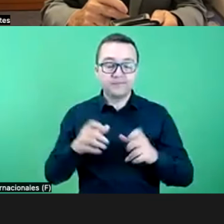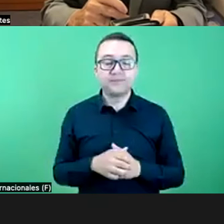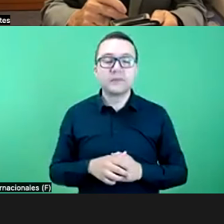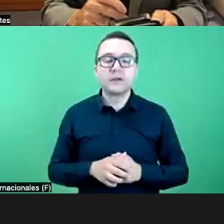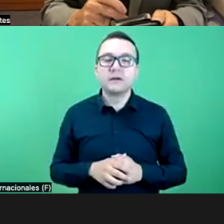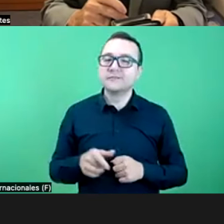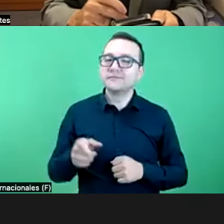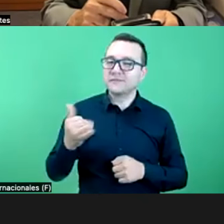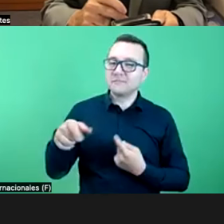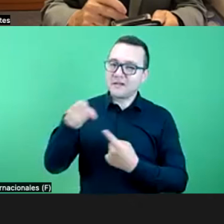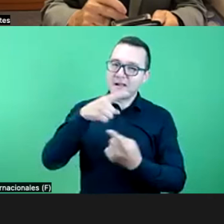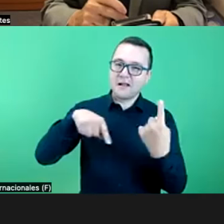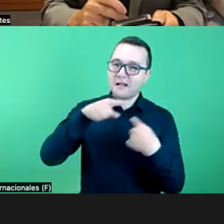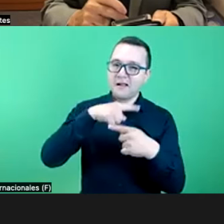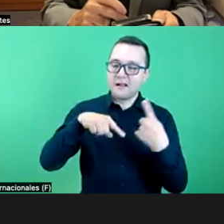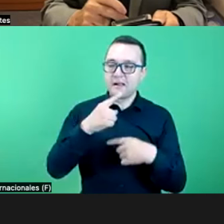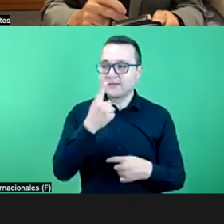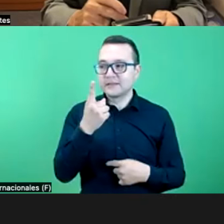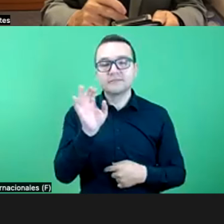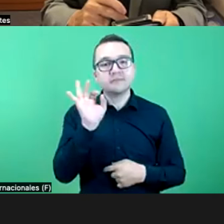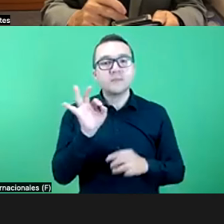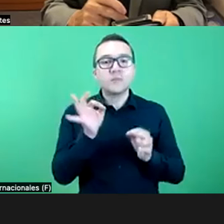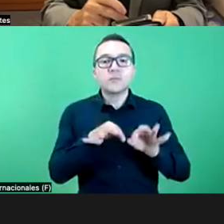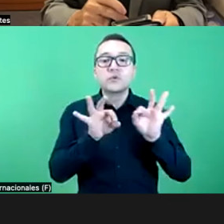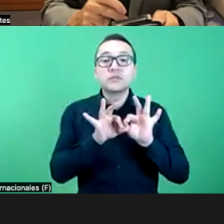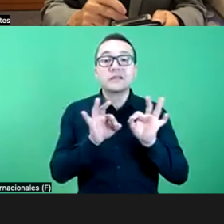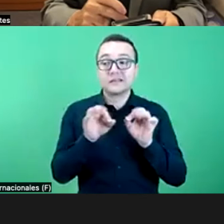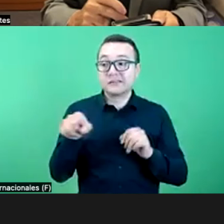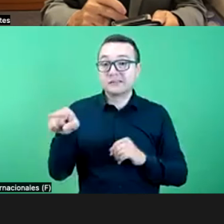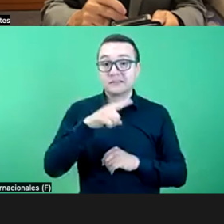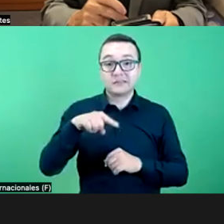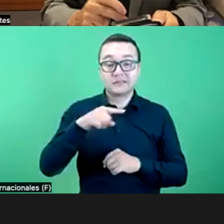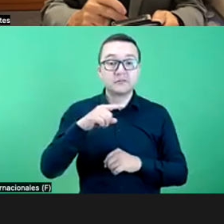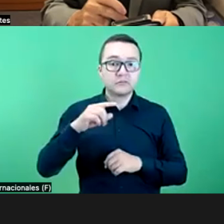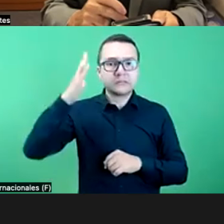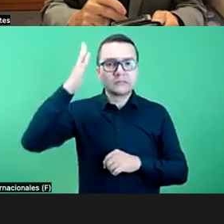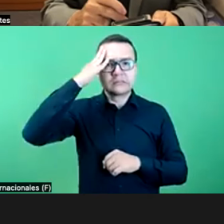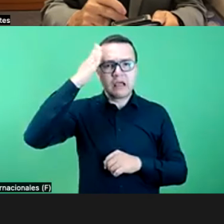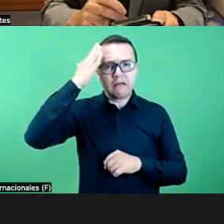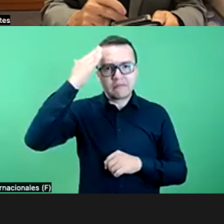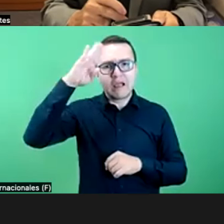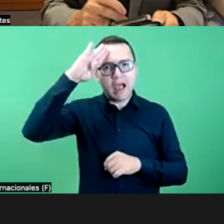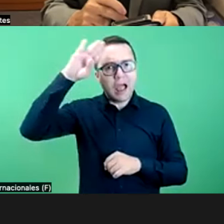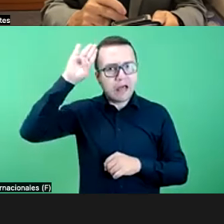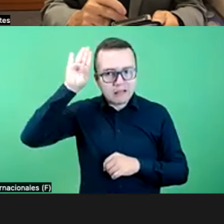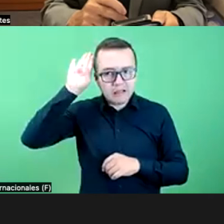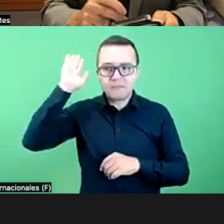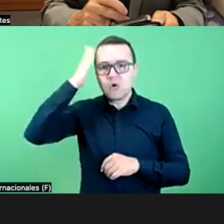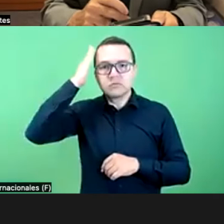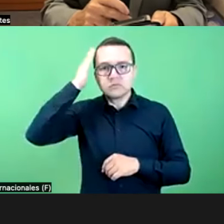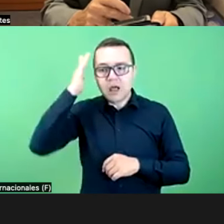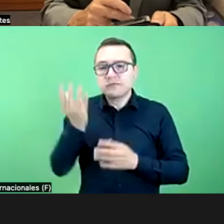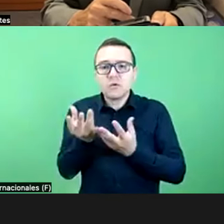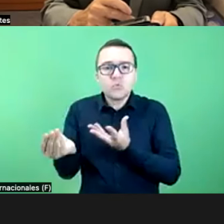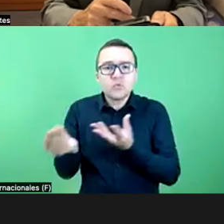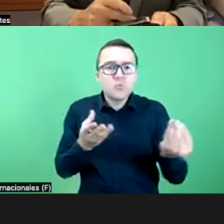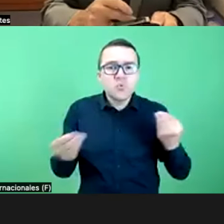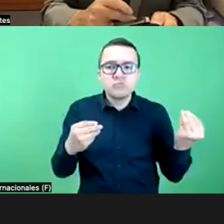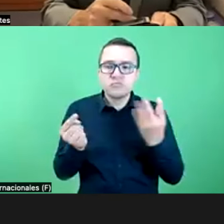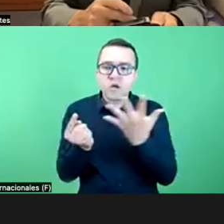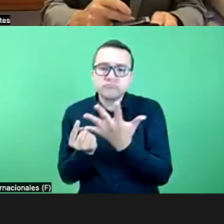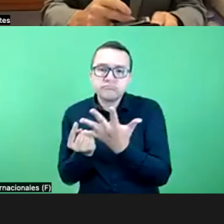traiter, c'est l'importance d'un travail c'est l'importance d'un interdisciplinaire. travail Nous ne interdisciplinaire. pouvons pas.